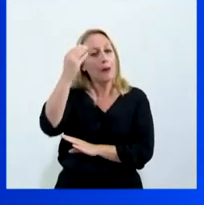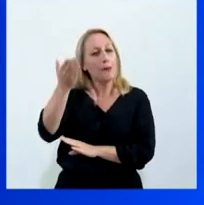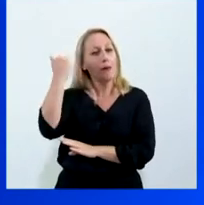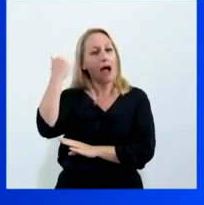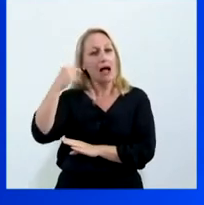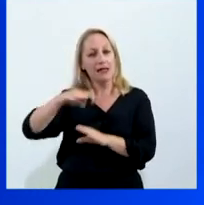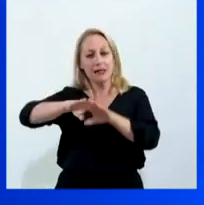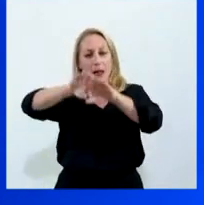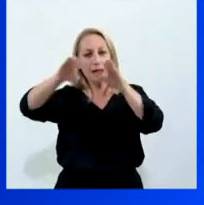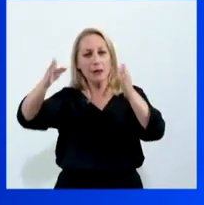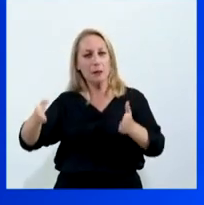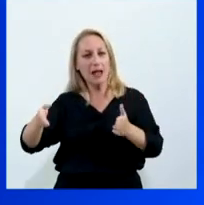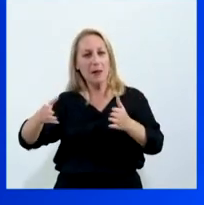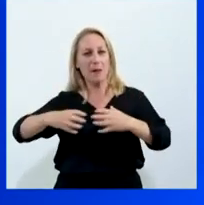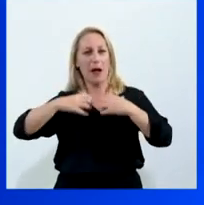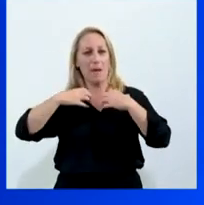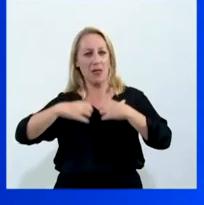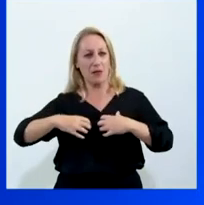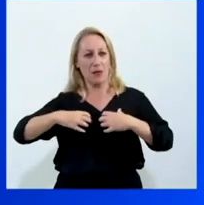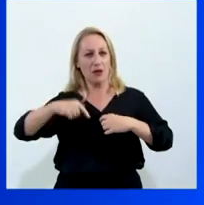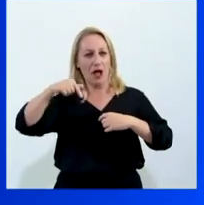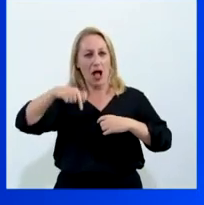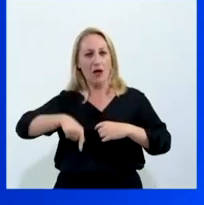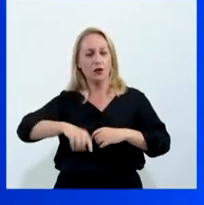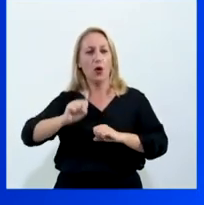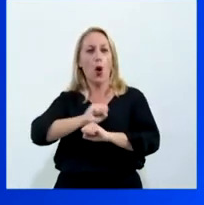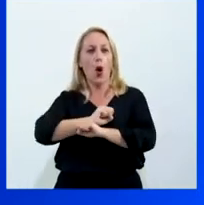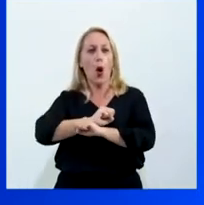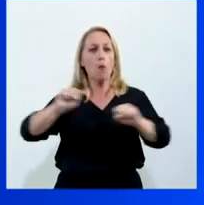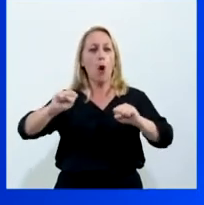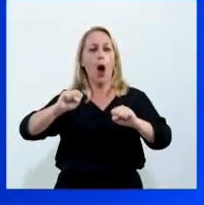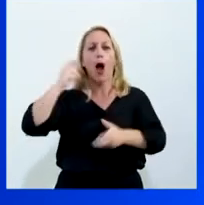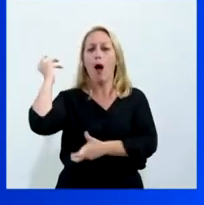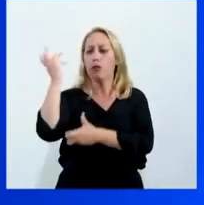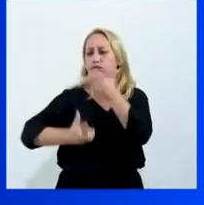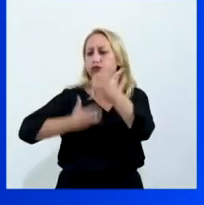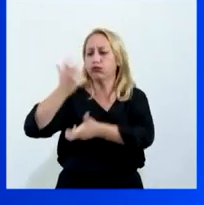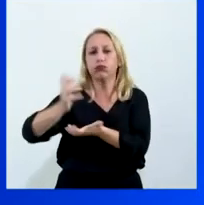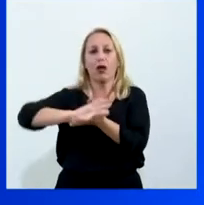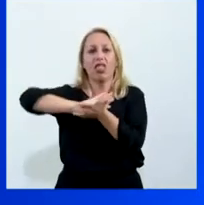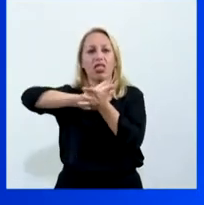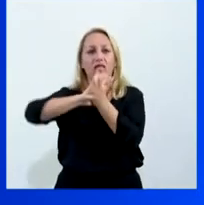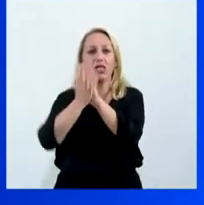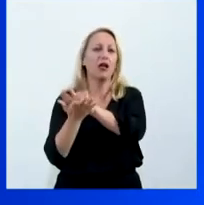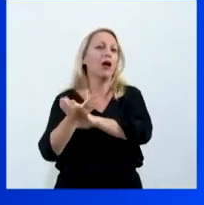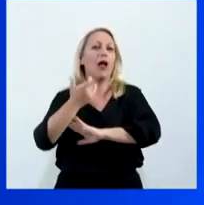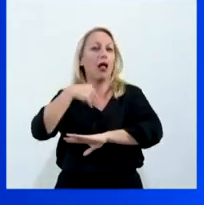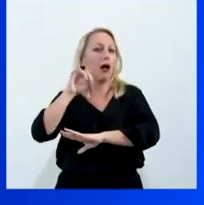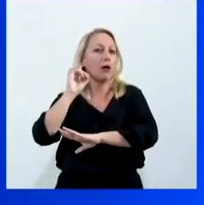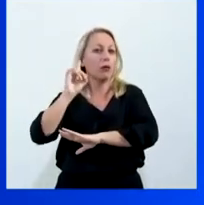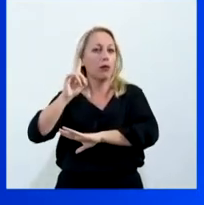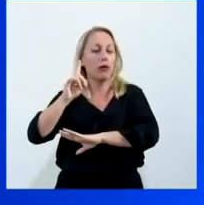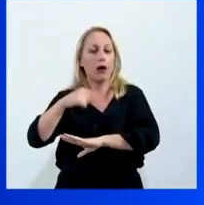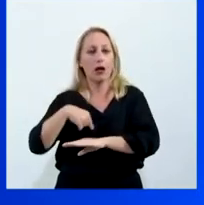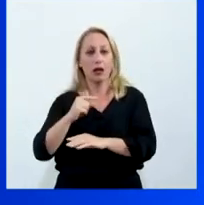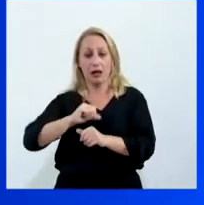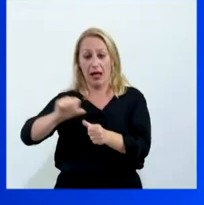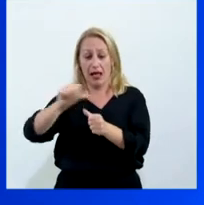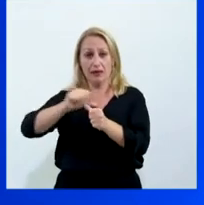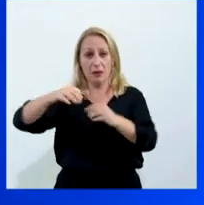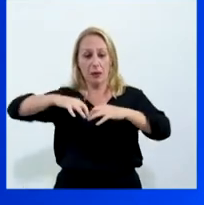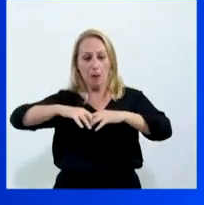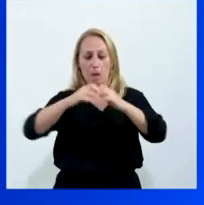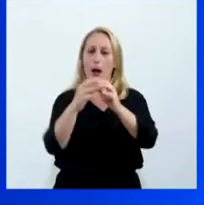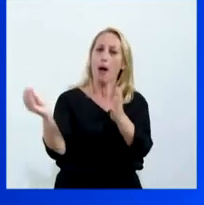μια ολόκληρη πτέρυγα της πνευμολογικής κλινικής είχε καεί λόγω αμέλειας. Και μέσα σε λίγους μήνες ξαναφτιάχτηκε